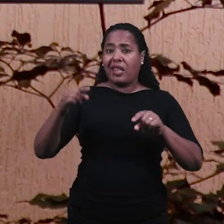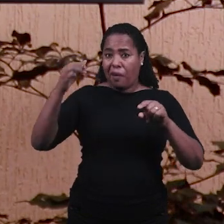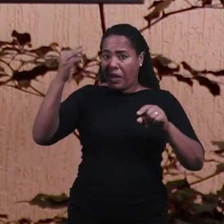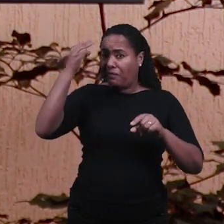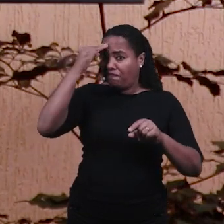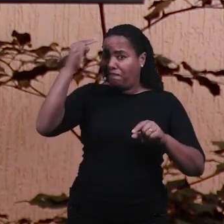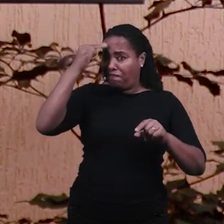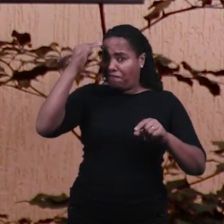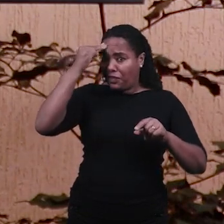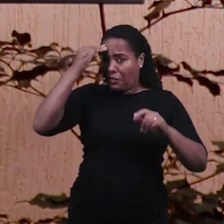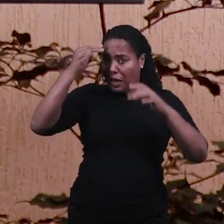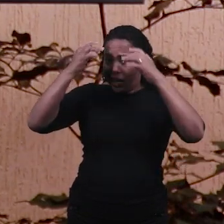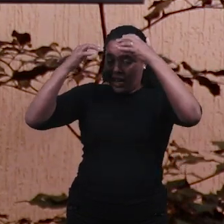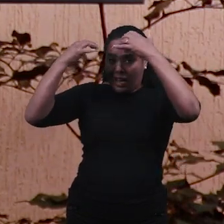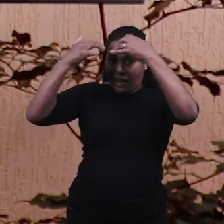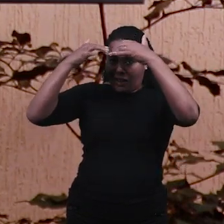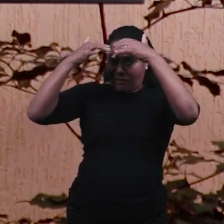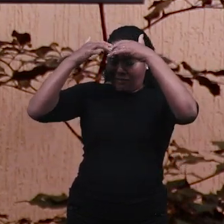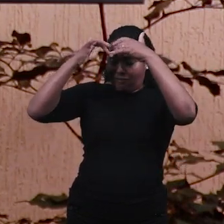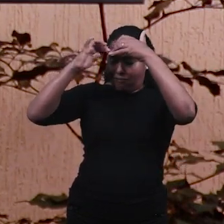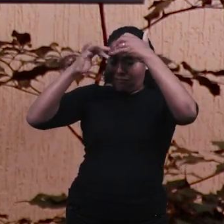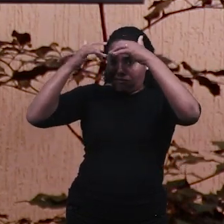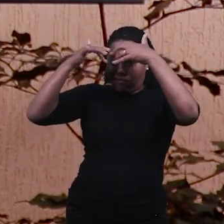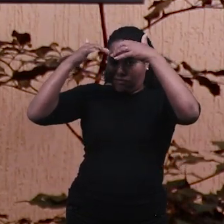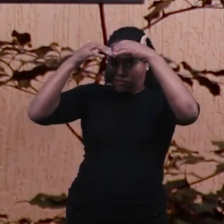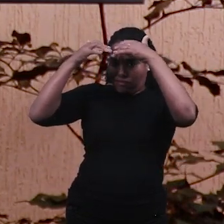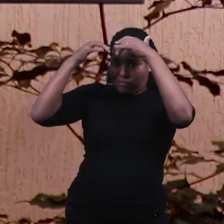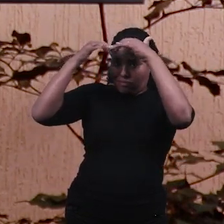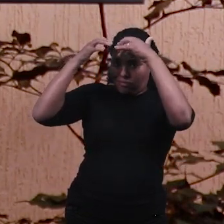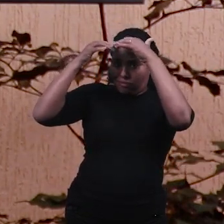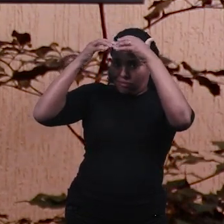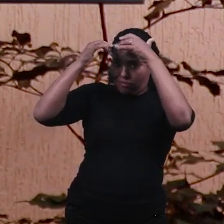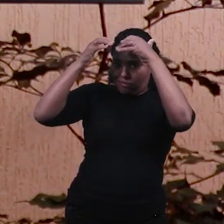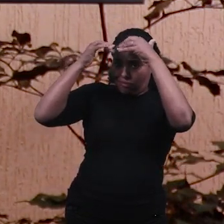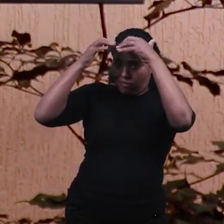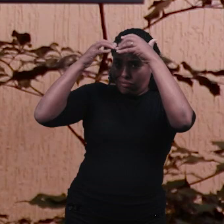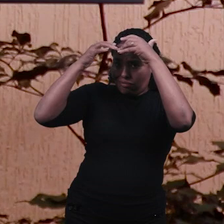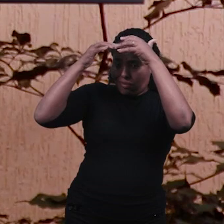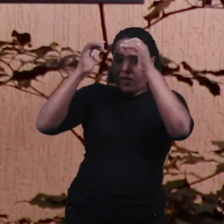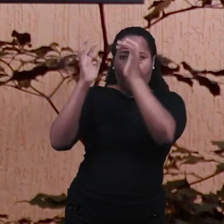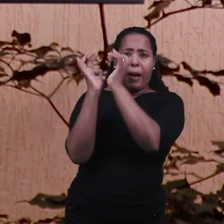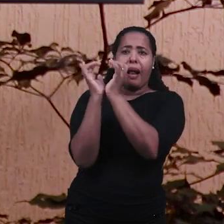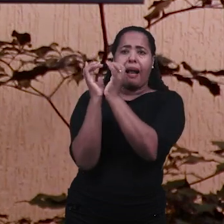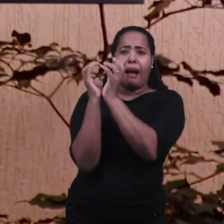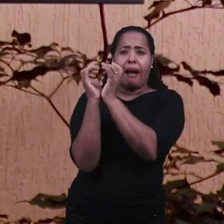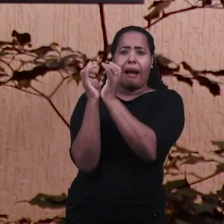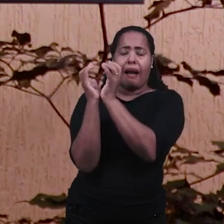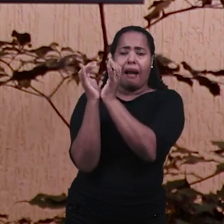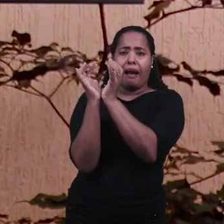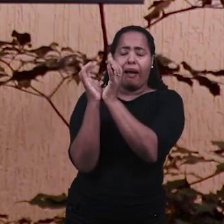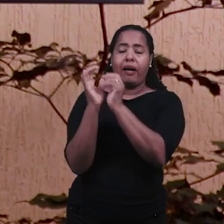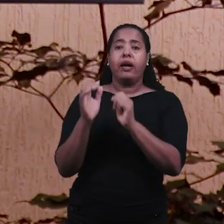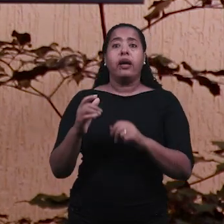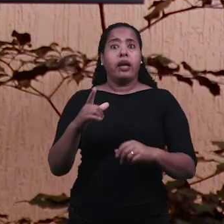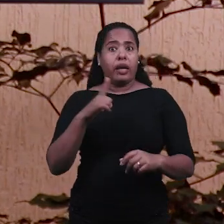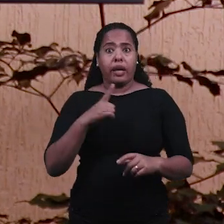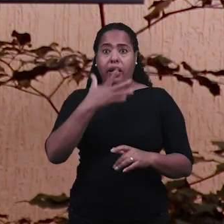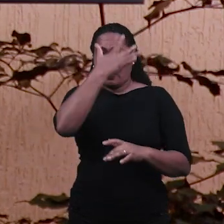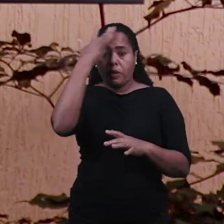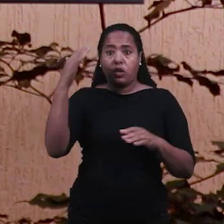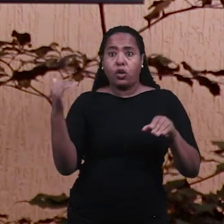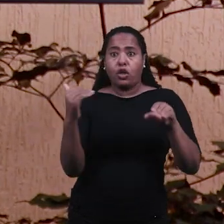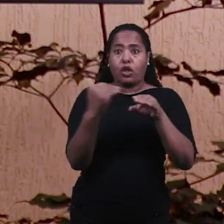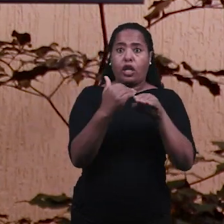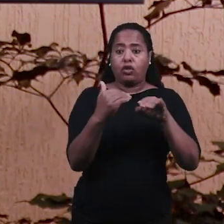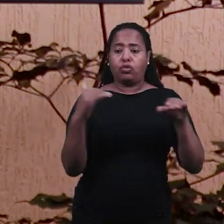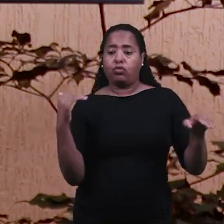mentale. Donc la pensée de cet enfant n'arrête pas. Elle veut que celui qui est à son